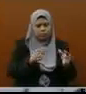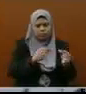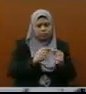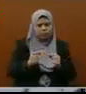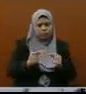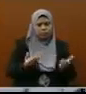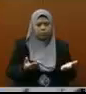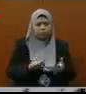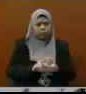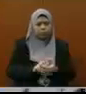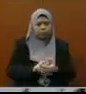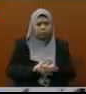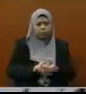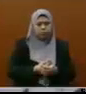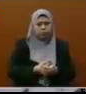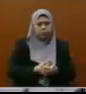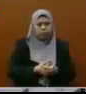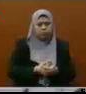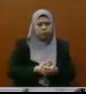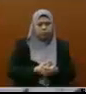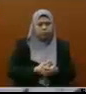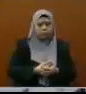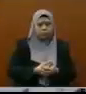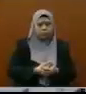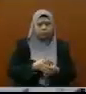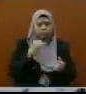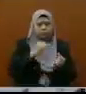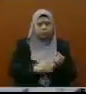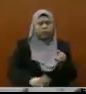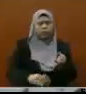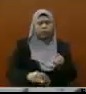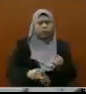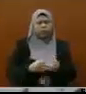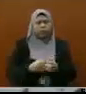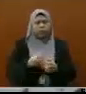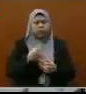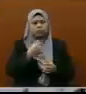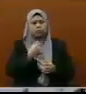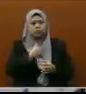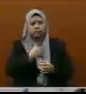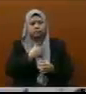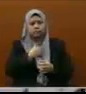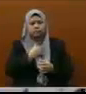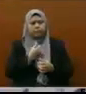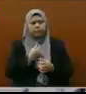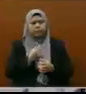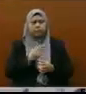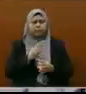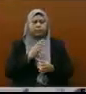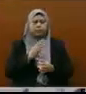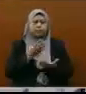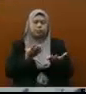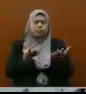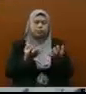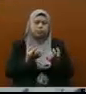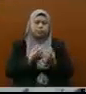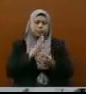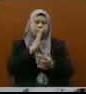Baik, Yang Berhormat, ayat yang terakhir. Yang terakhirnya, Yang Berhormat Tuan Speaker, saya juga